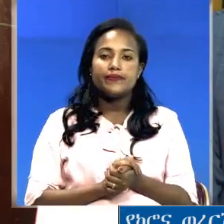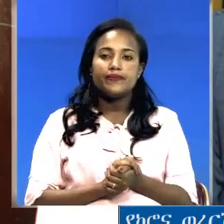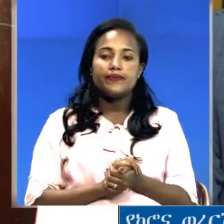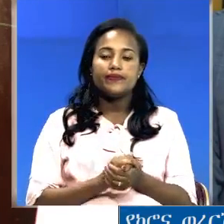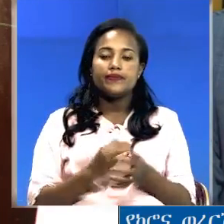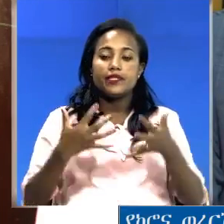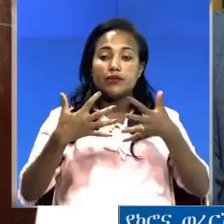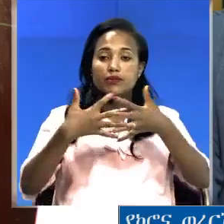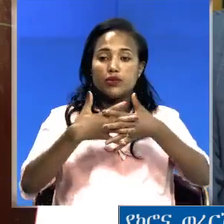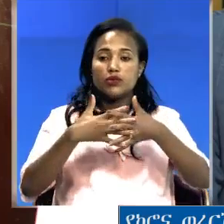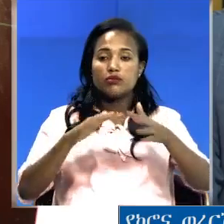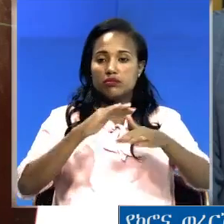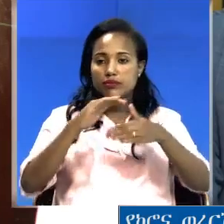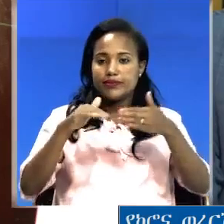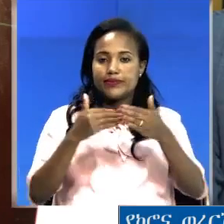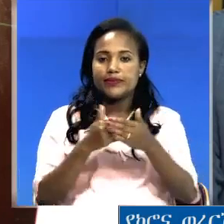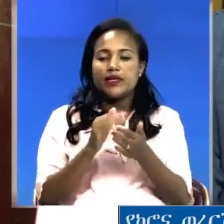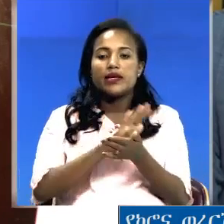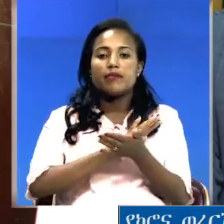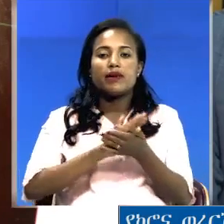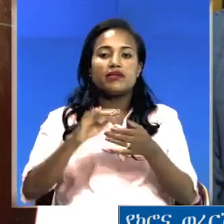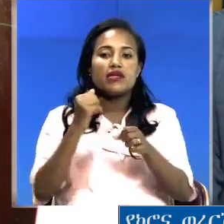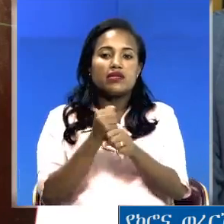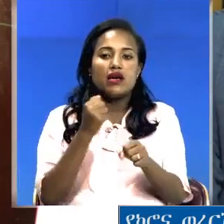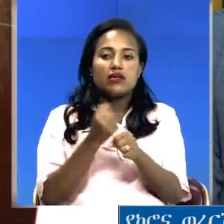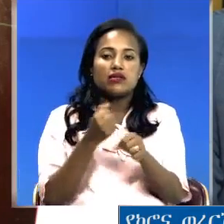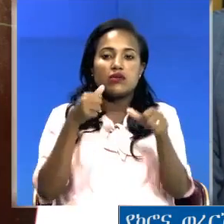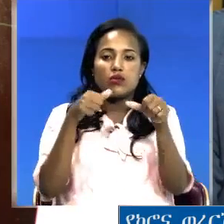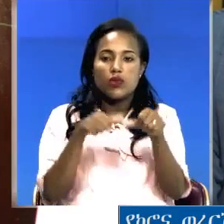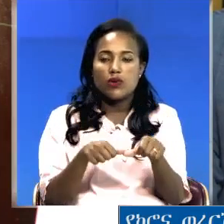የማጽዳት ስራ ሲሰራ ቆይቷል።